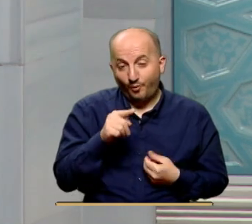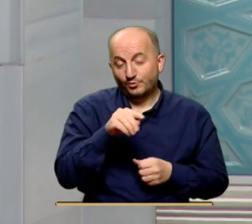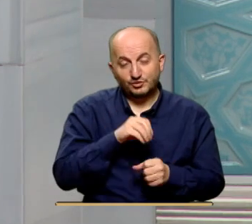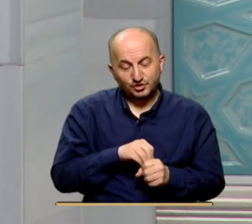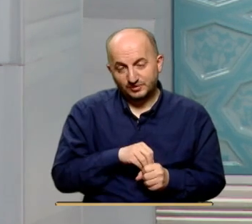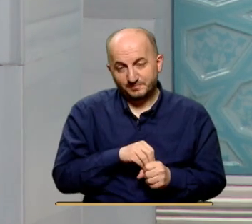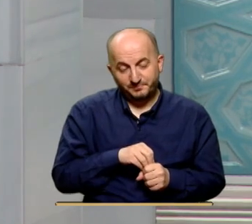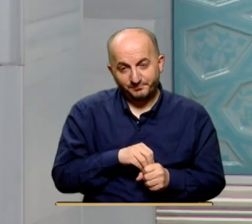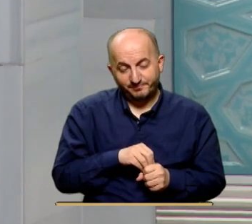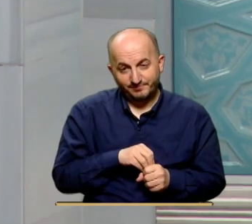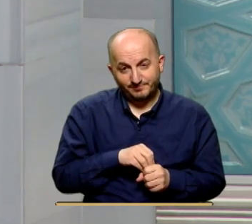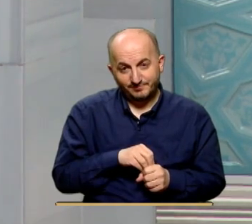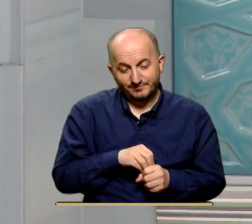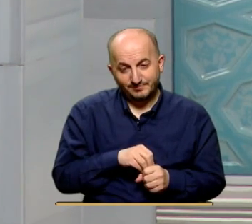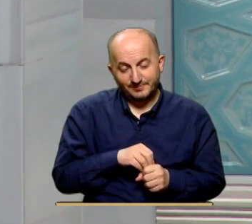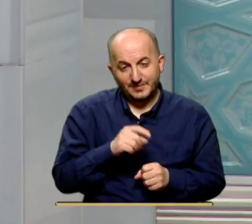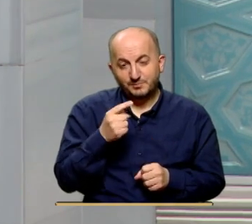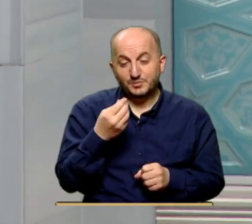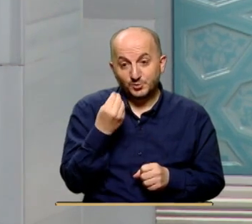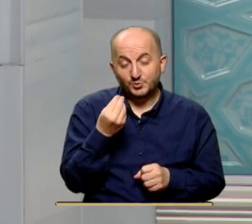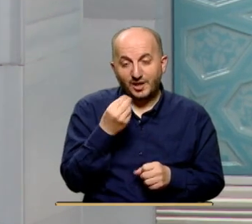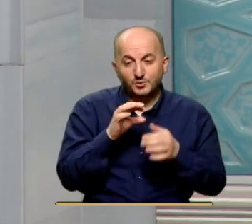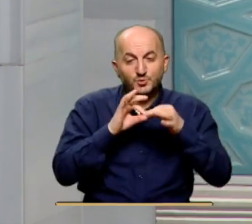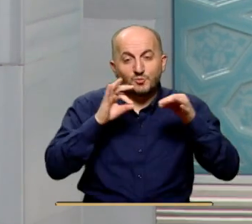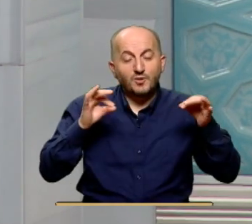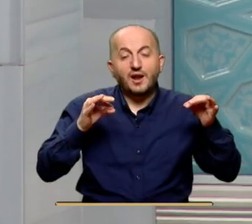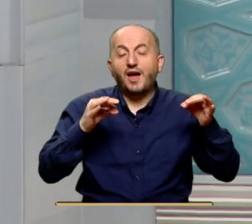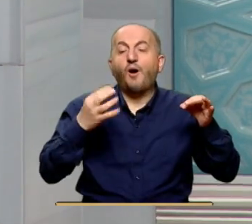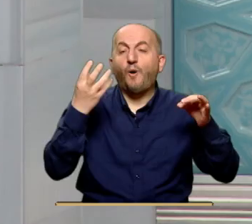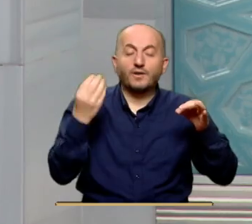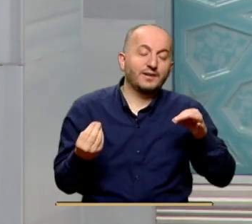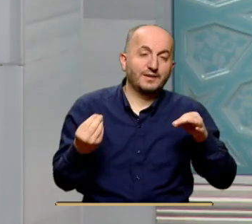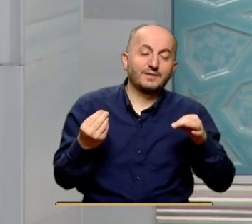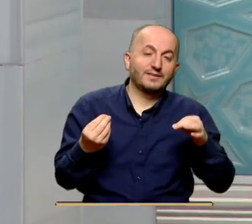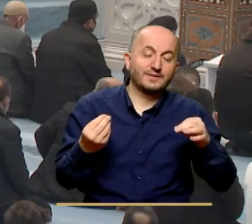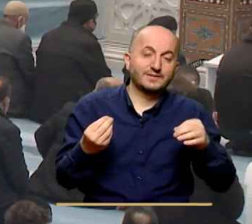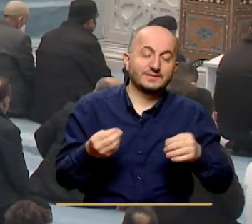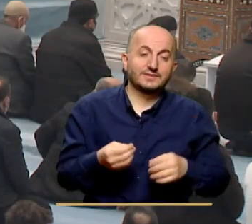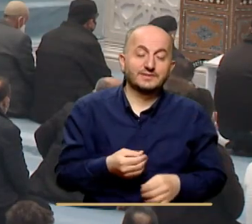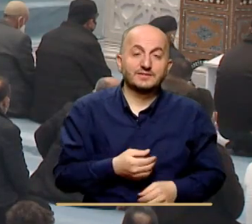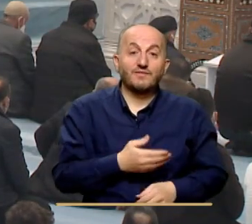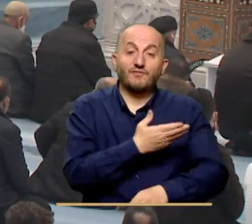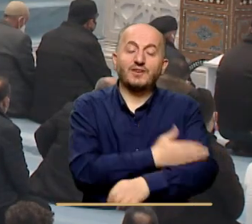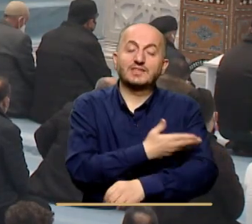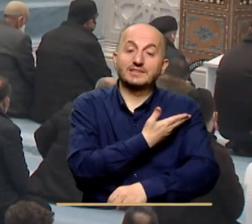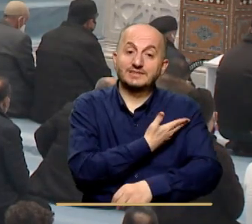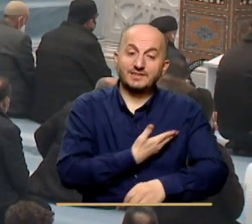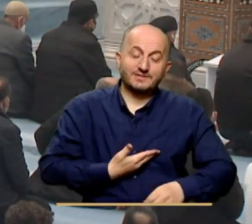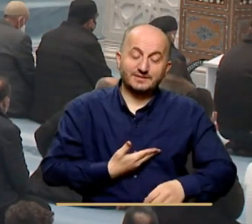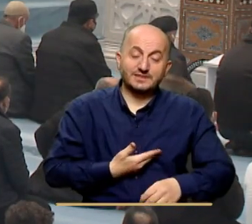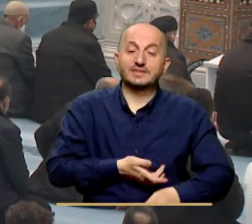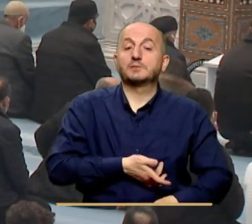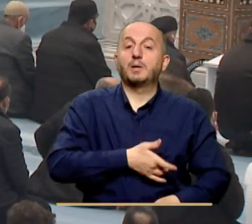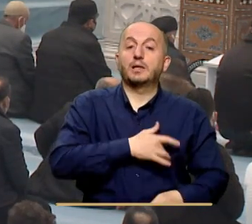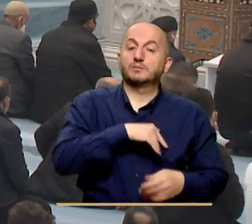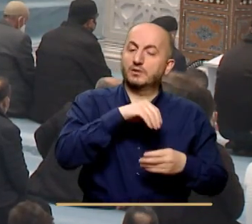için bir kelam-ı kibar olarak, bir güzel söz olarak, hubbul vatan minel iman, vatan